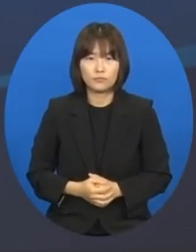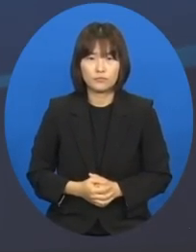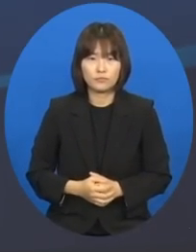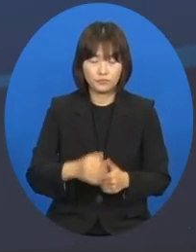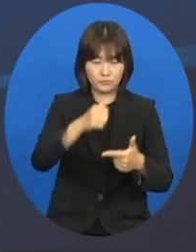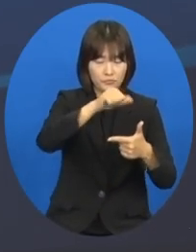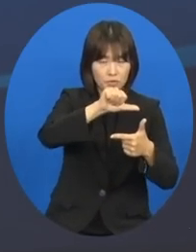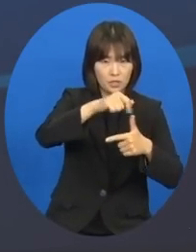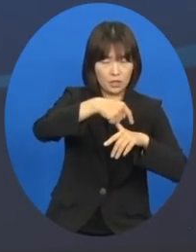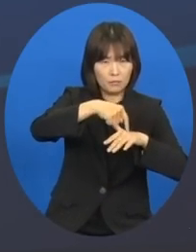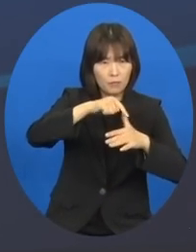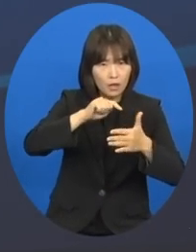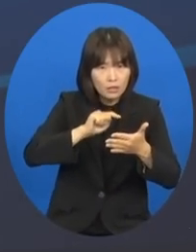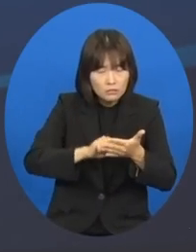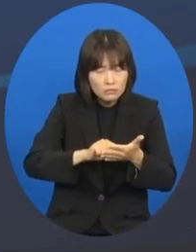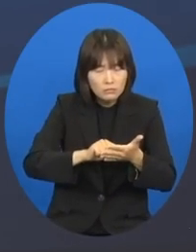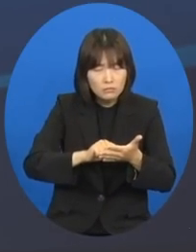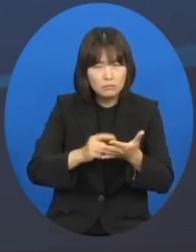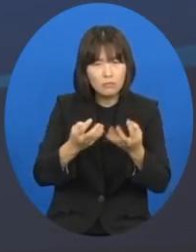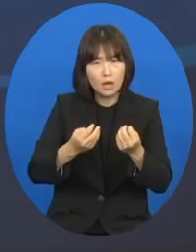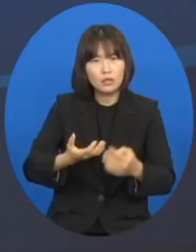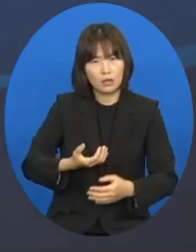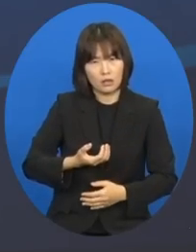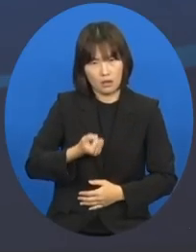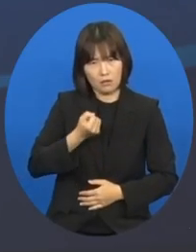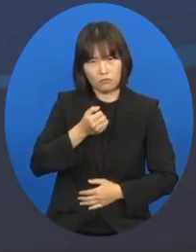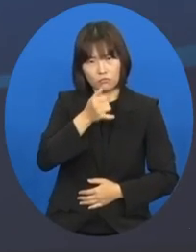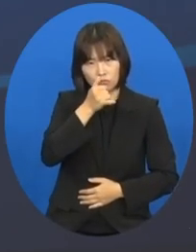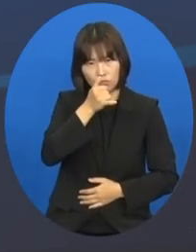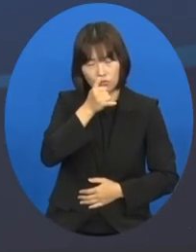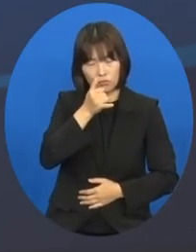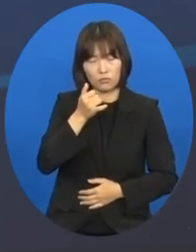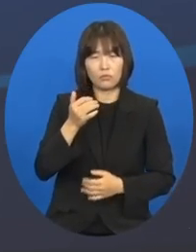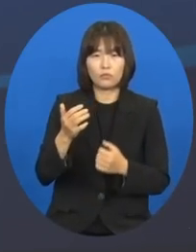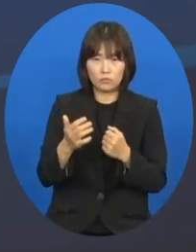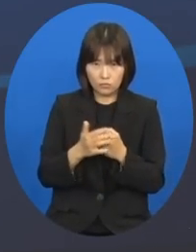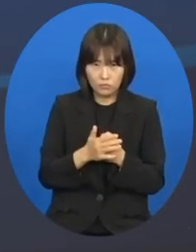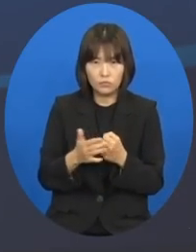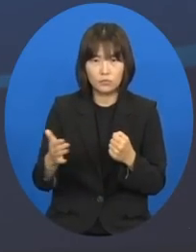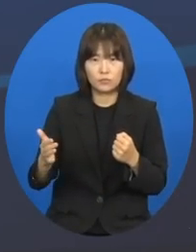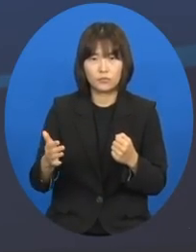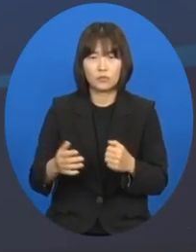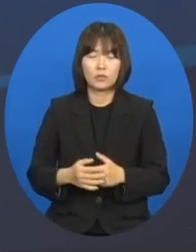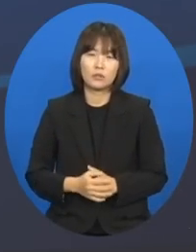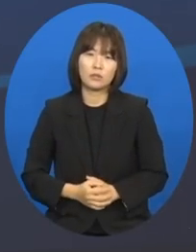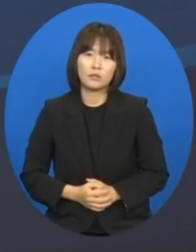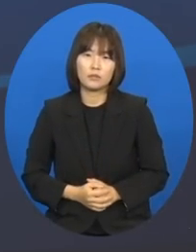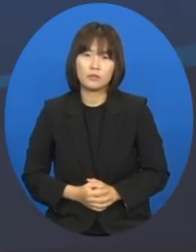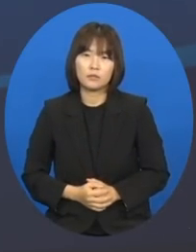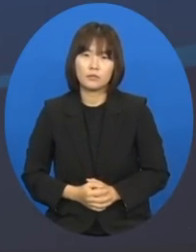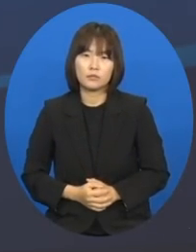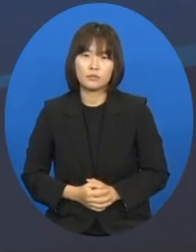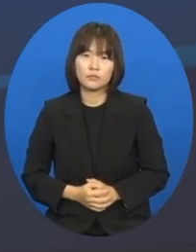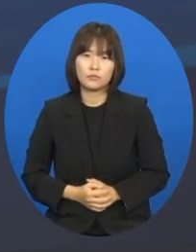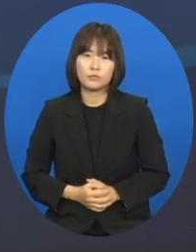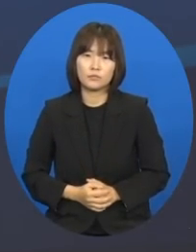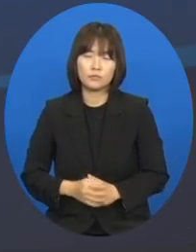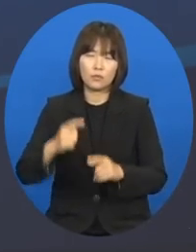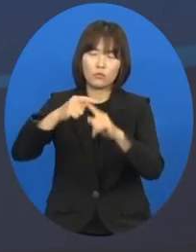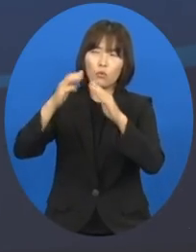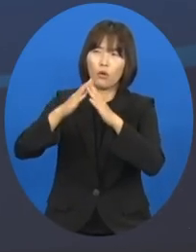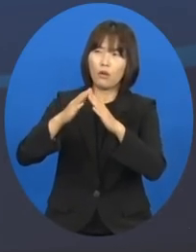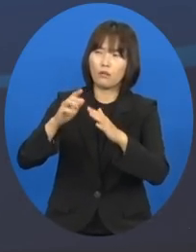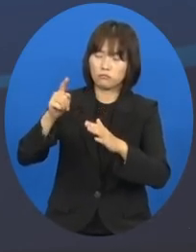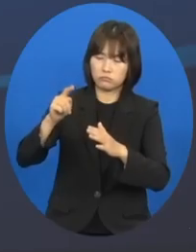새겨져 있는 부분이 있습니다 그러다 보면 교회에서 왜 저렇게 교회에 화려하게